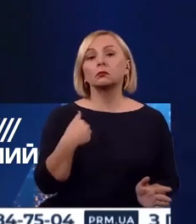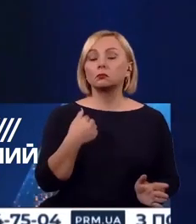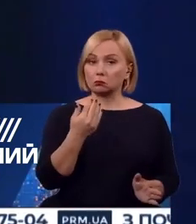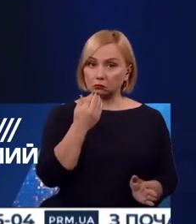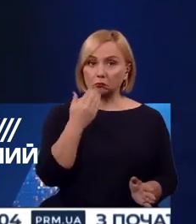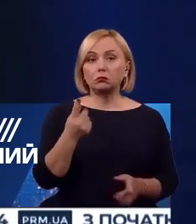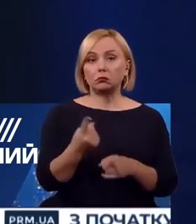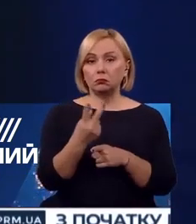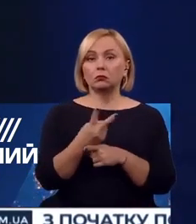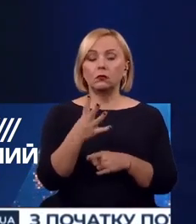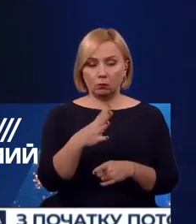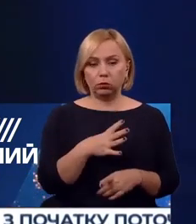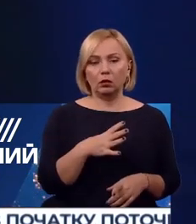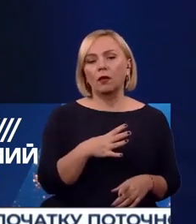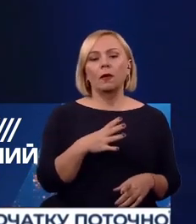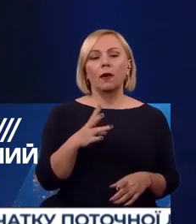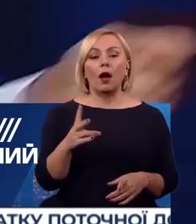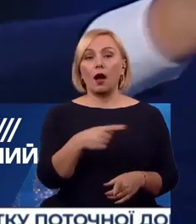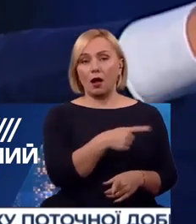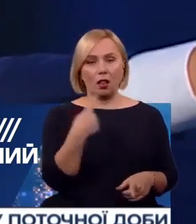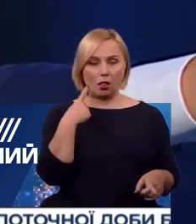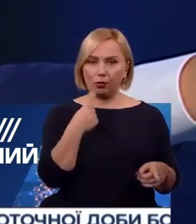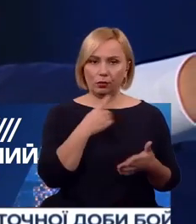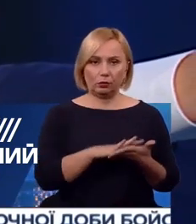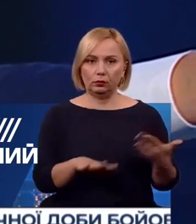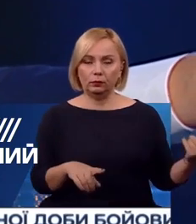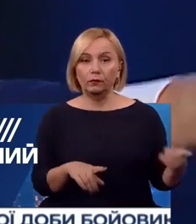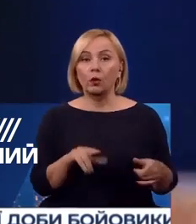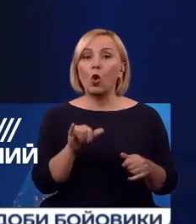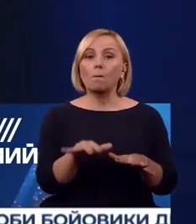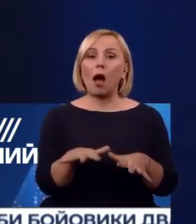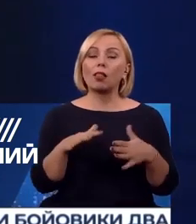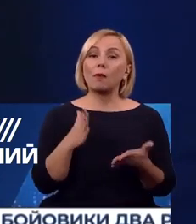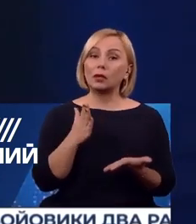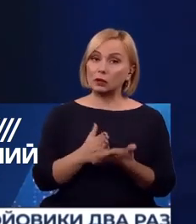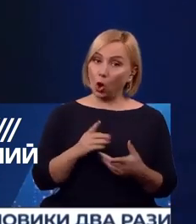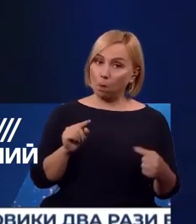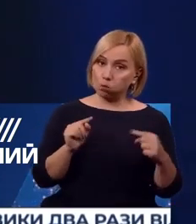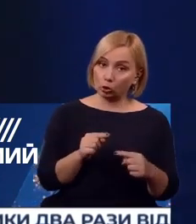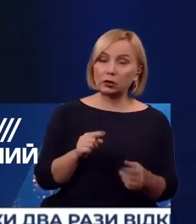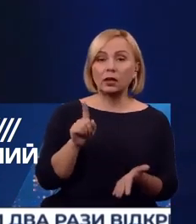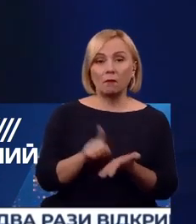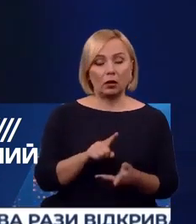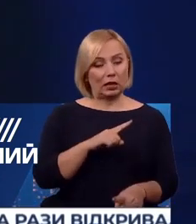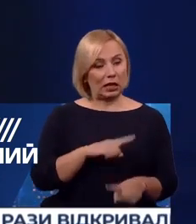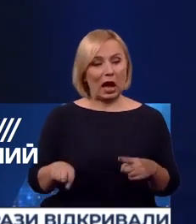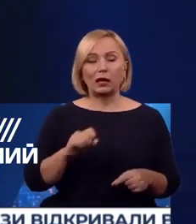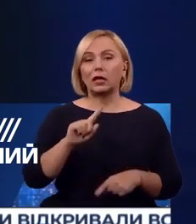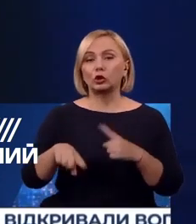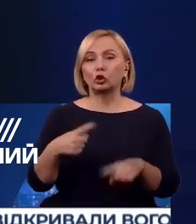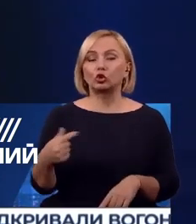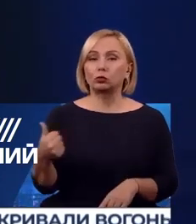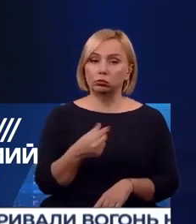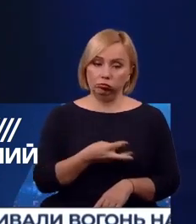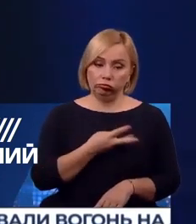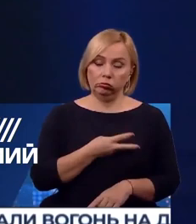не один раз з цього приводу, але, на жаль, глухі. Якщо в парламенті є опозиція, вони мають негайно наступного тижня ініціювати